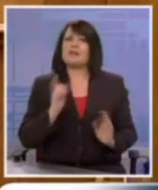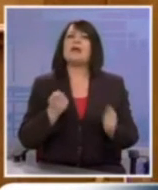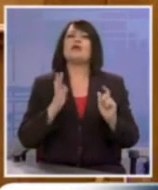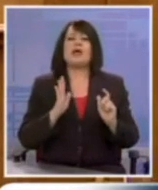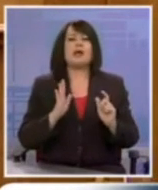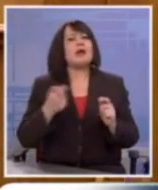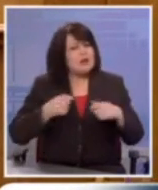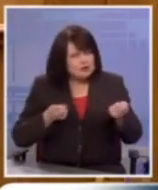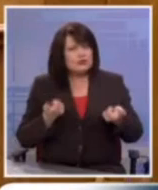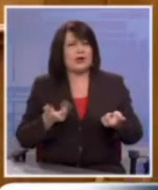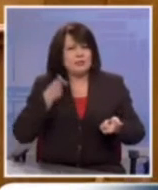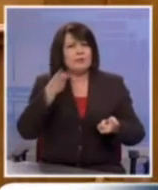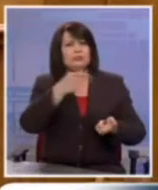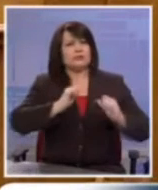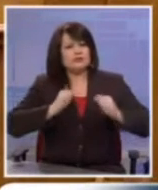μνημονιακές δυνάμεις.